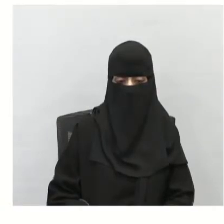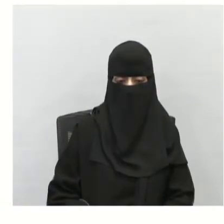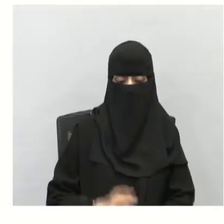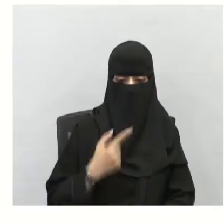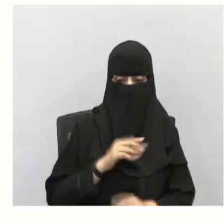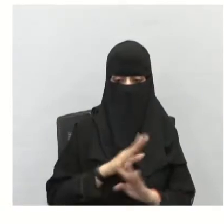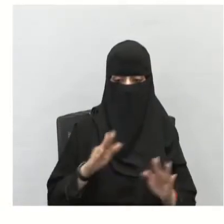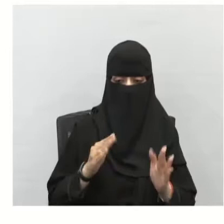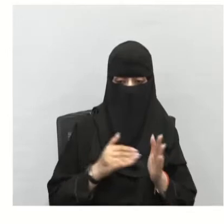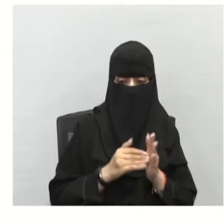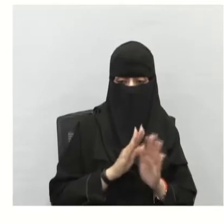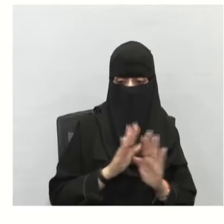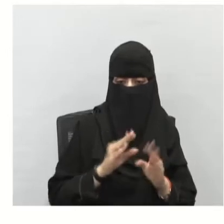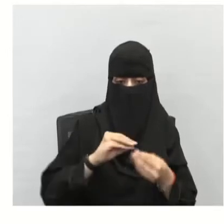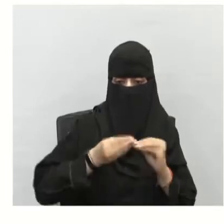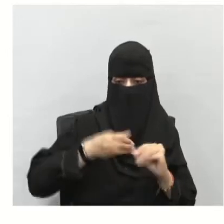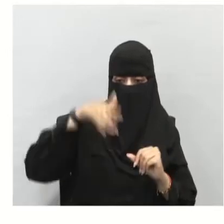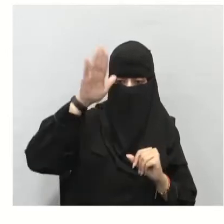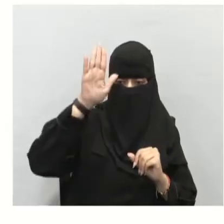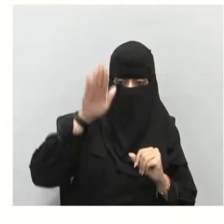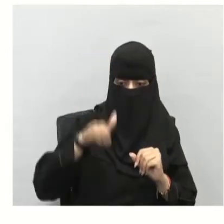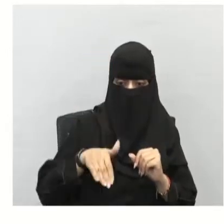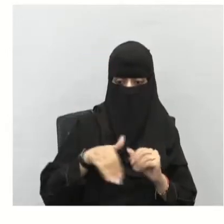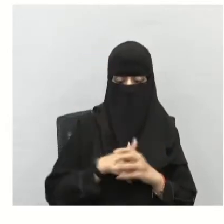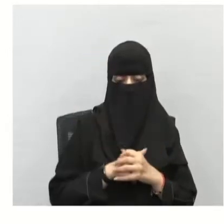ننتهي من تلوين العمود كاملا.